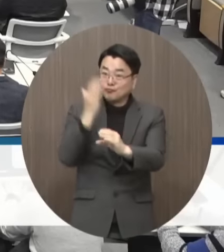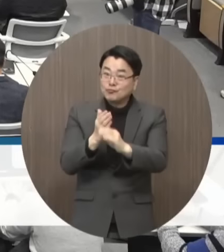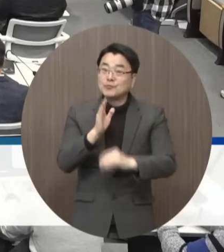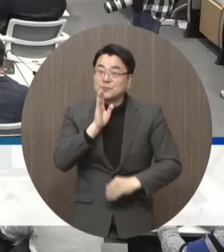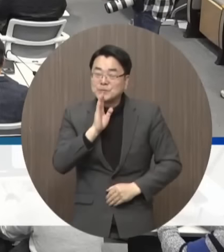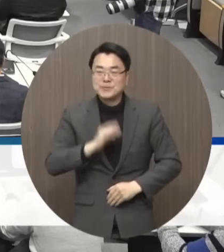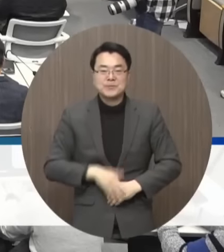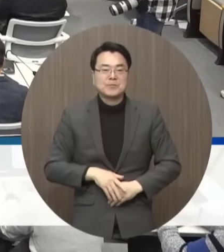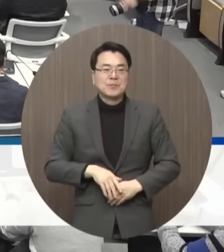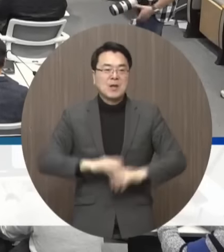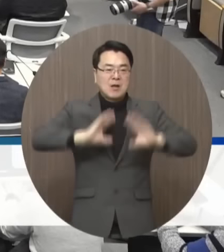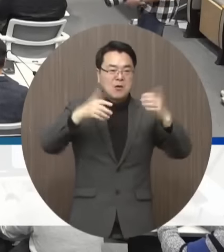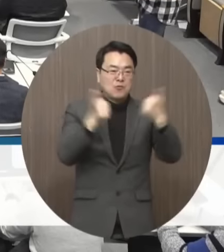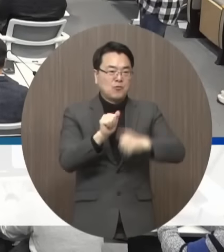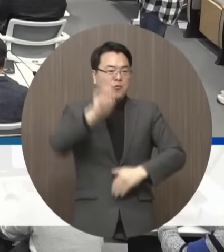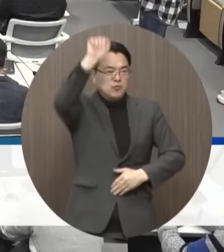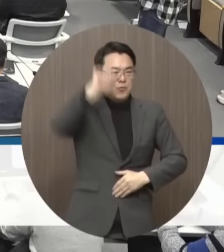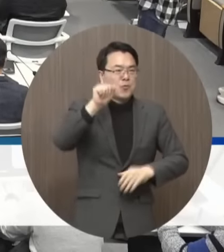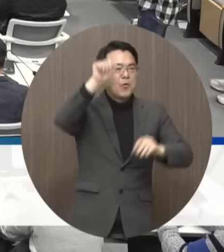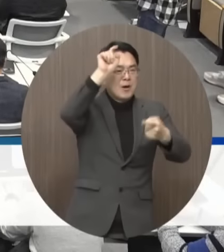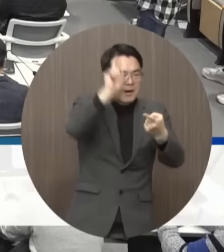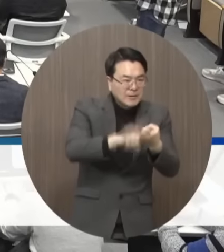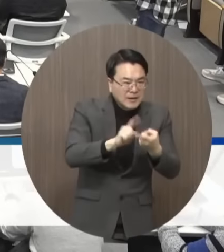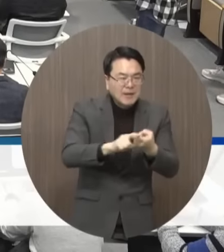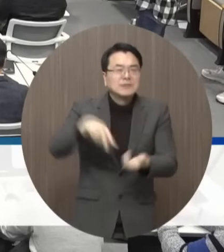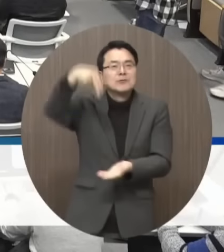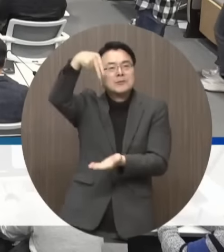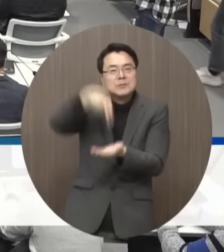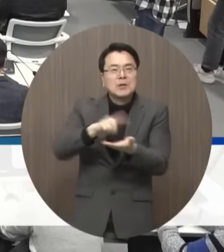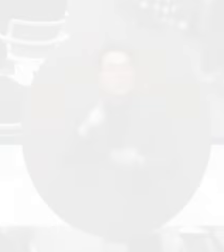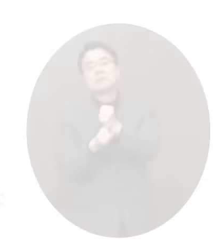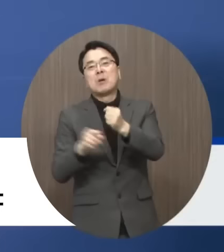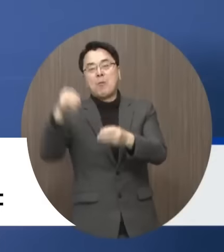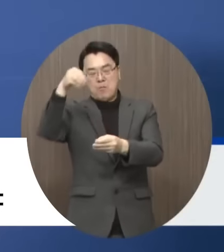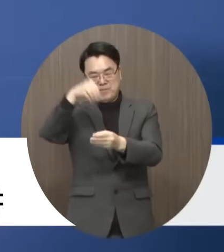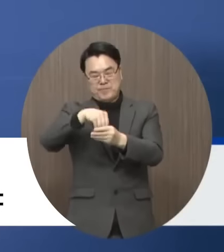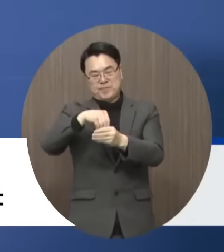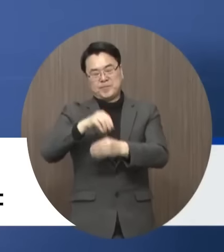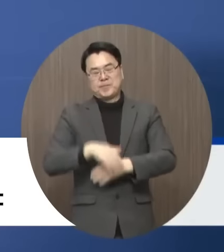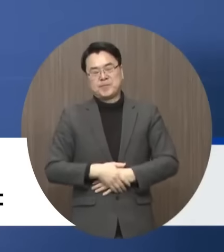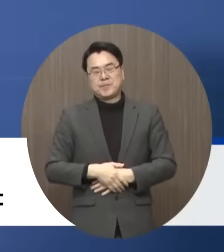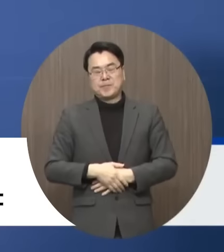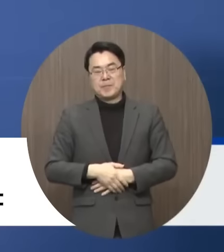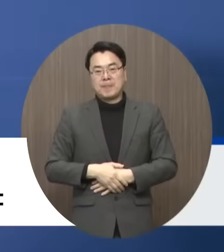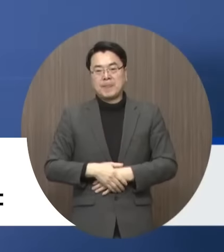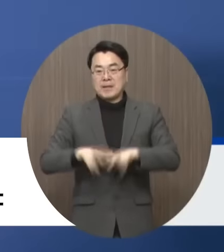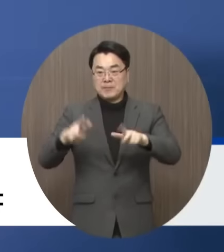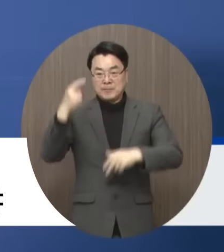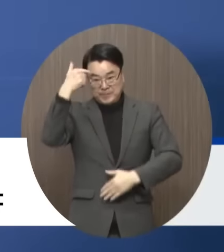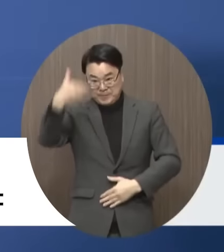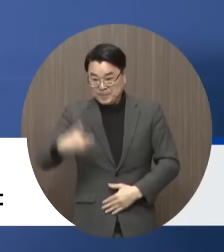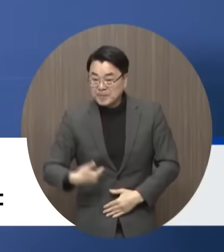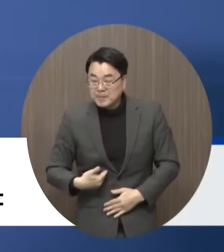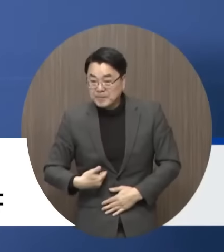이번 총선이 이렇게 진행되는 거에 대해서 좀 입장이 있으실 것 같은데요. 지금 질문에